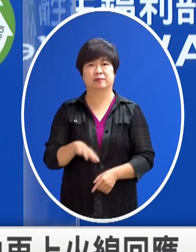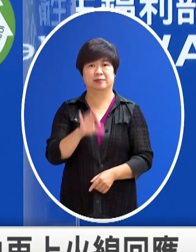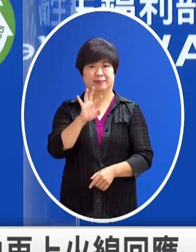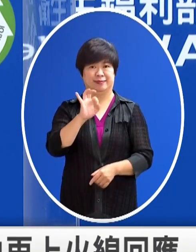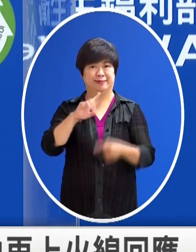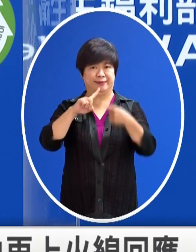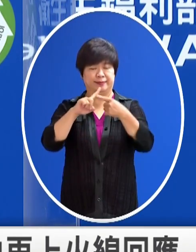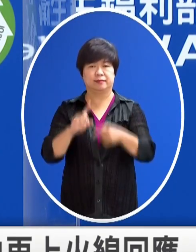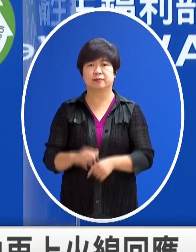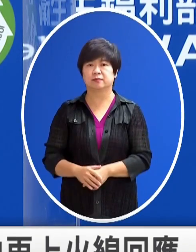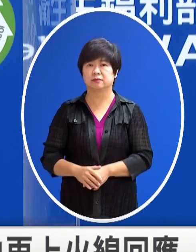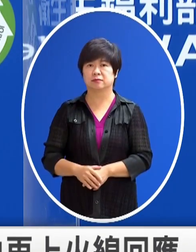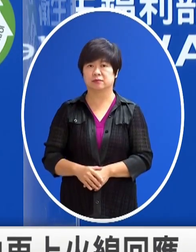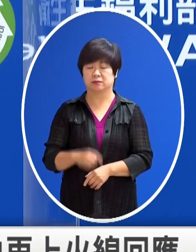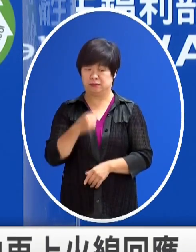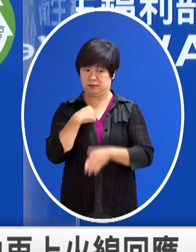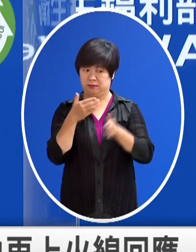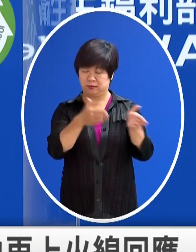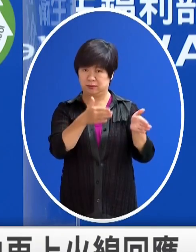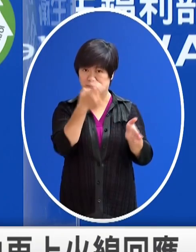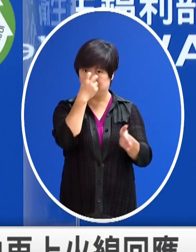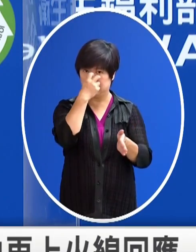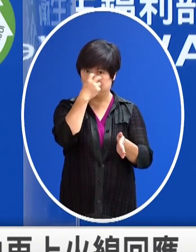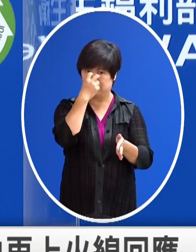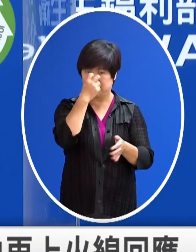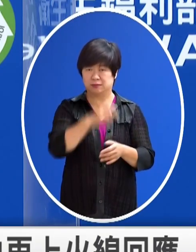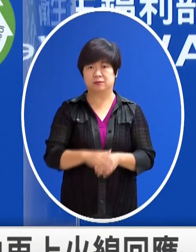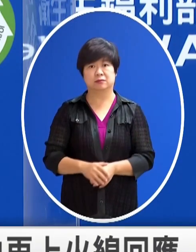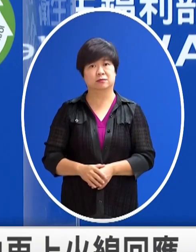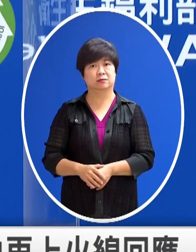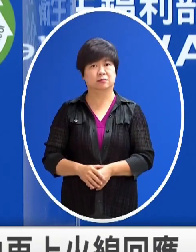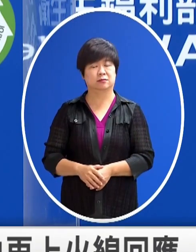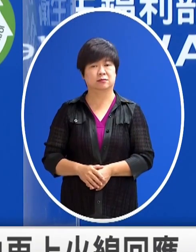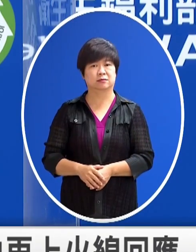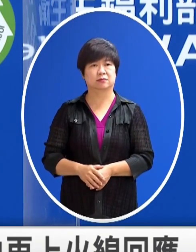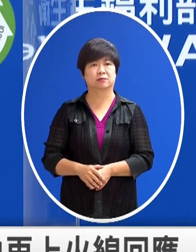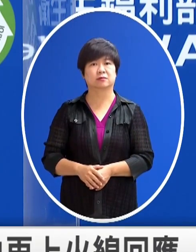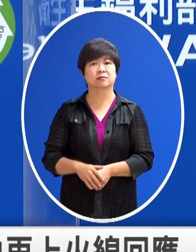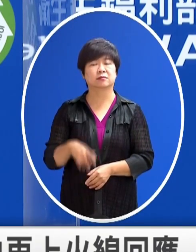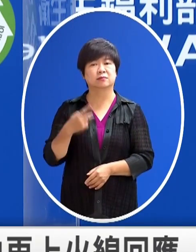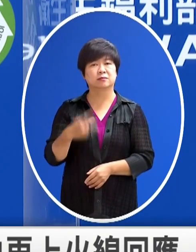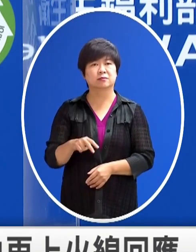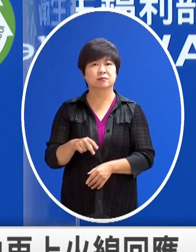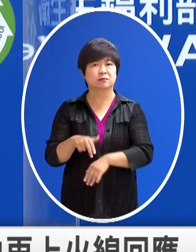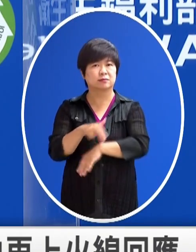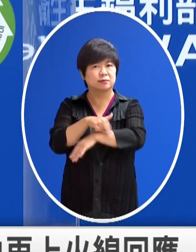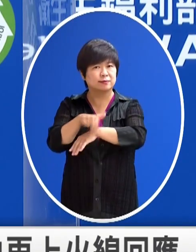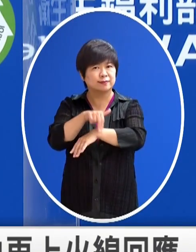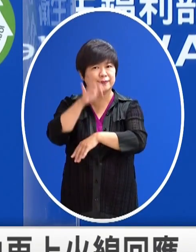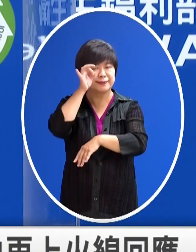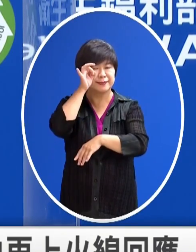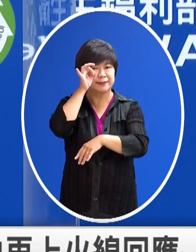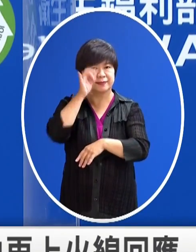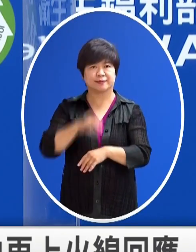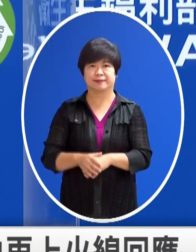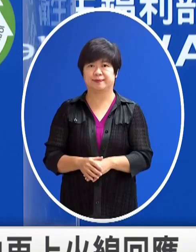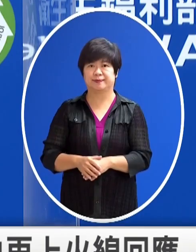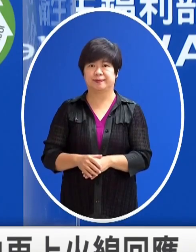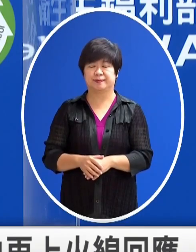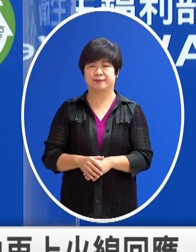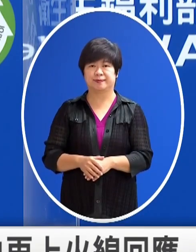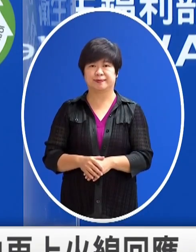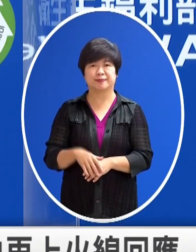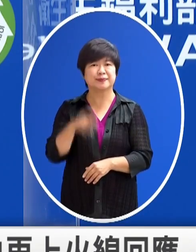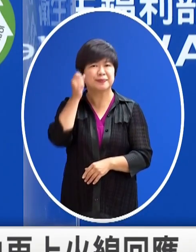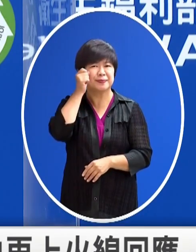那如果我们去做筛检的话，好，那现在我们看这个相关的 paper 里面指这个相关以这样的一个敏感度